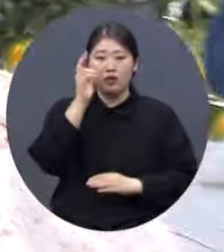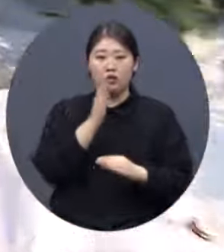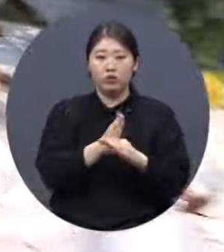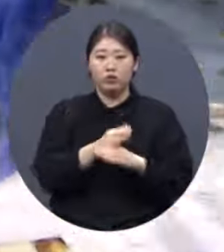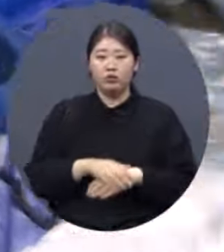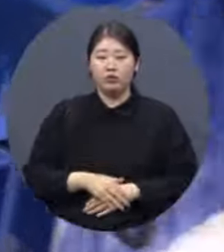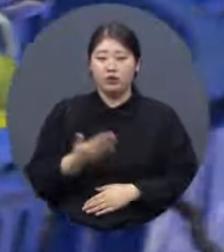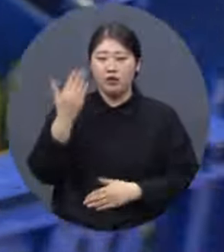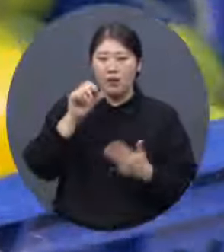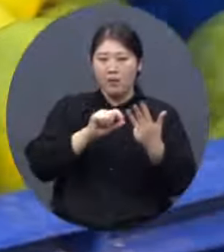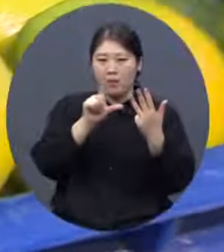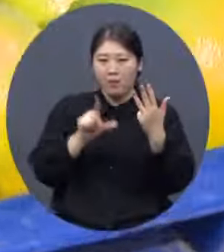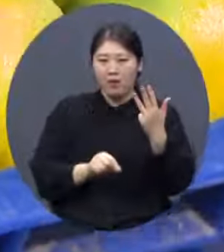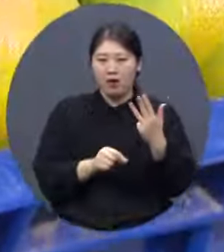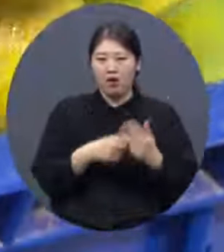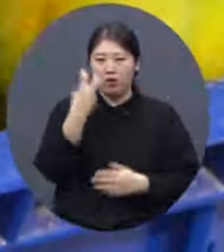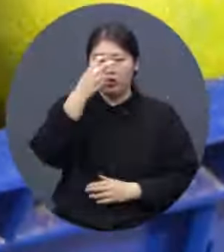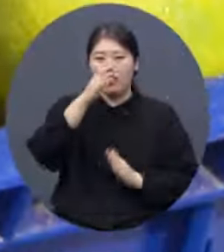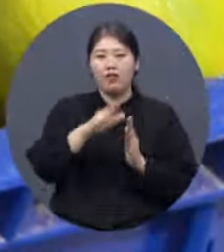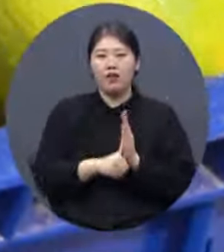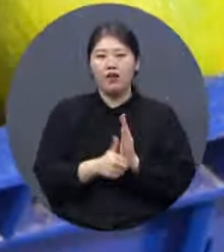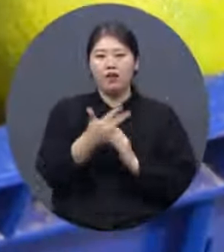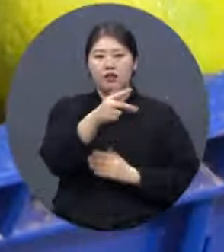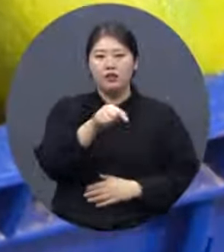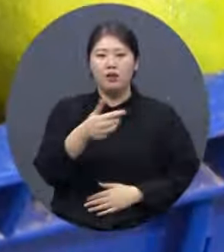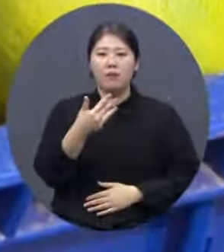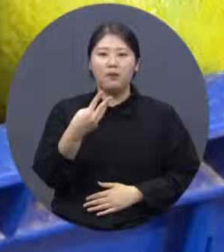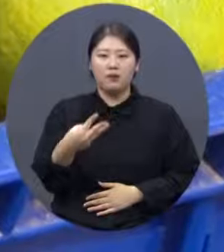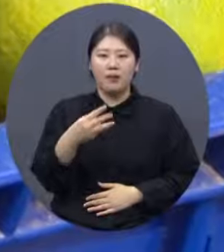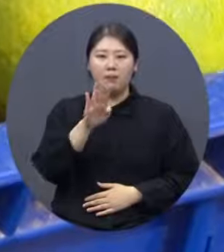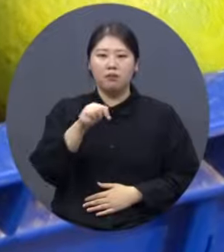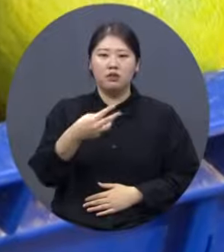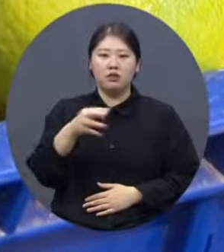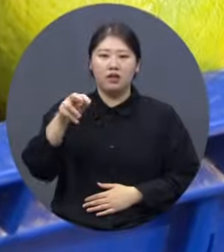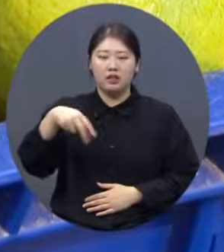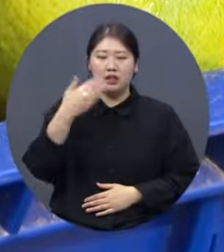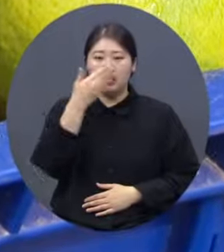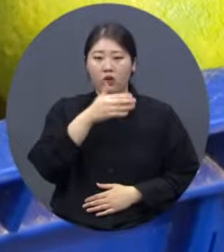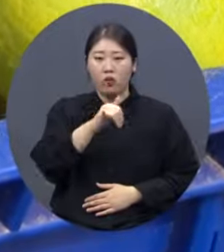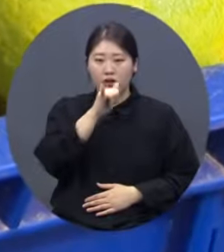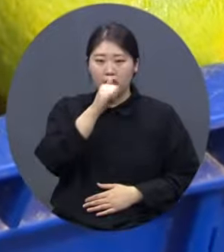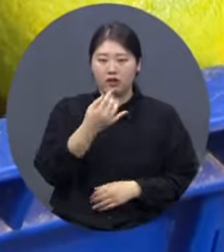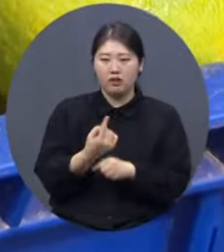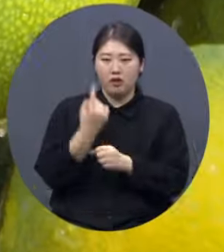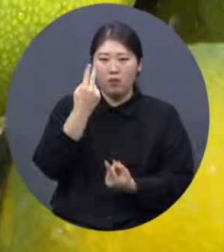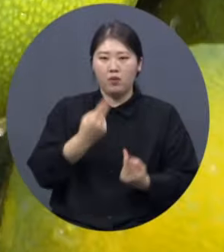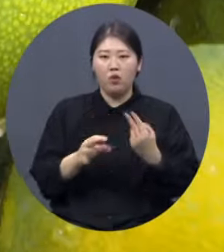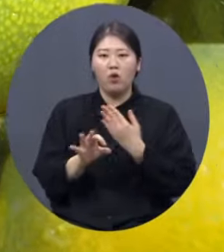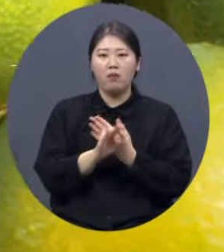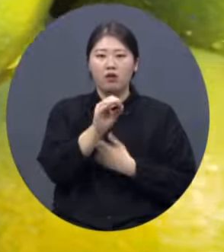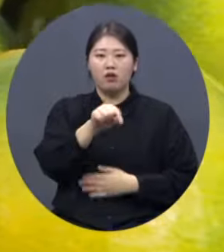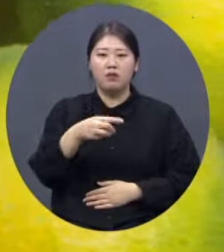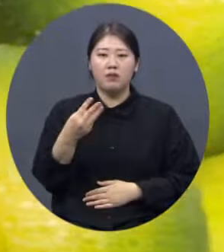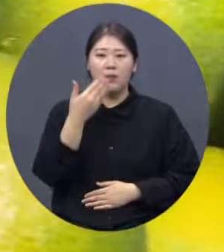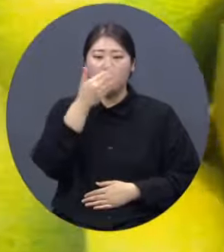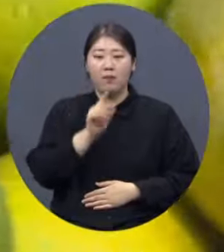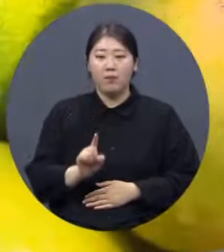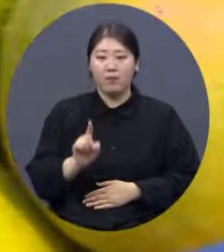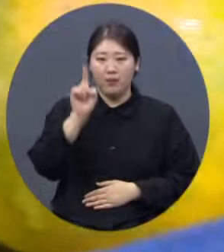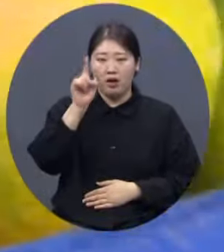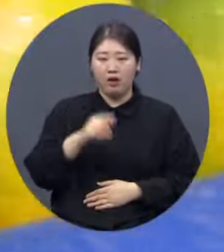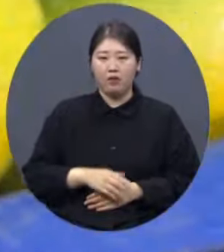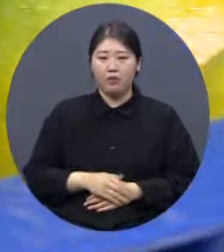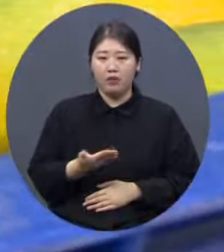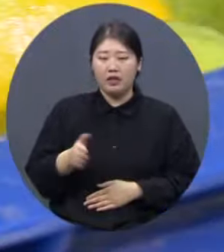품질 조사에서 평균 당도는 7.3 브릭스로 지난해보다 0.3 브릭스 높았습니다. 반면 산